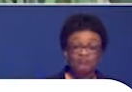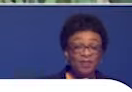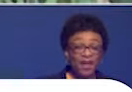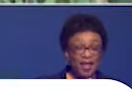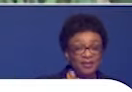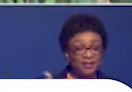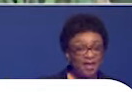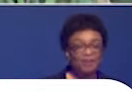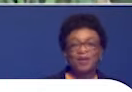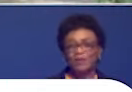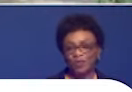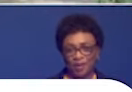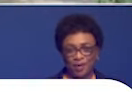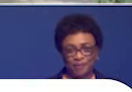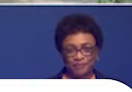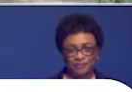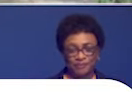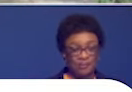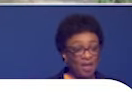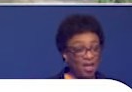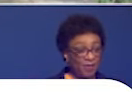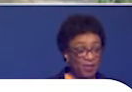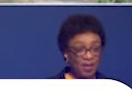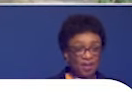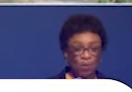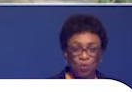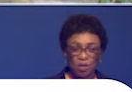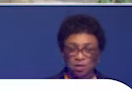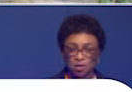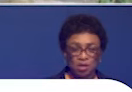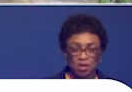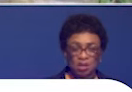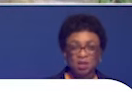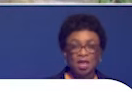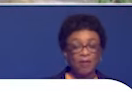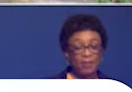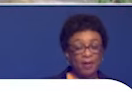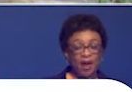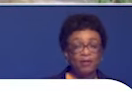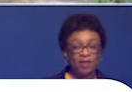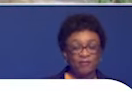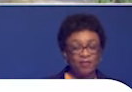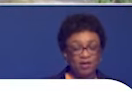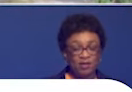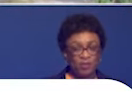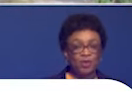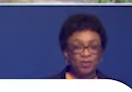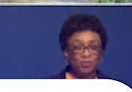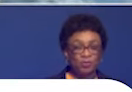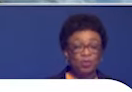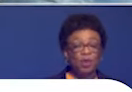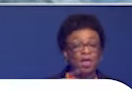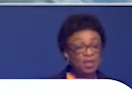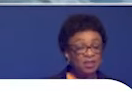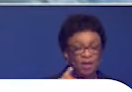wameelezeajinsiilivyotokea. Wachinawalipokuwawakitekelezamradihuu ,walichimbavisimaviwilikatikakijijichetu hapa.Kisimakimojakina